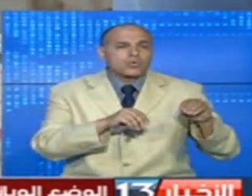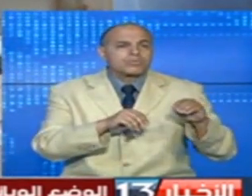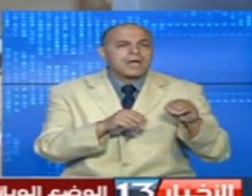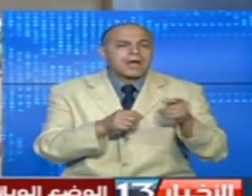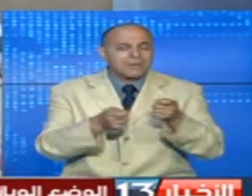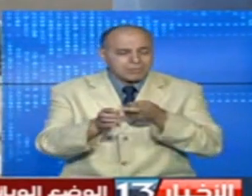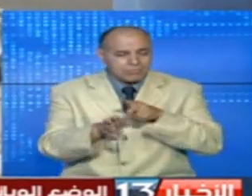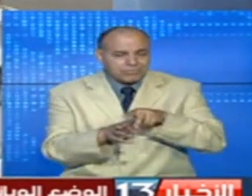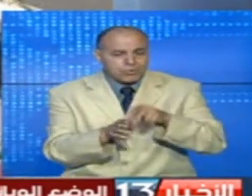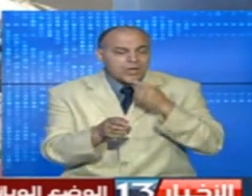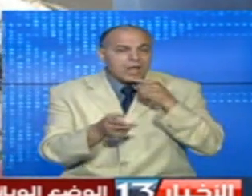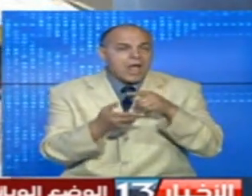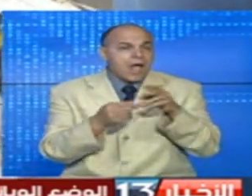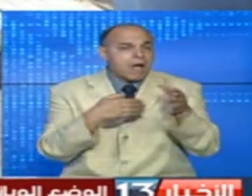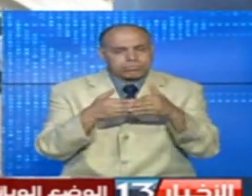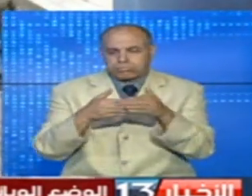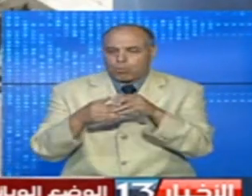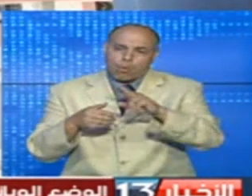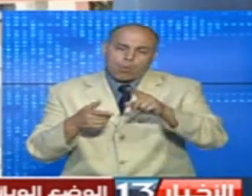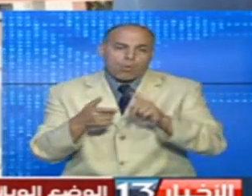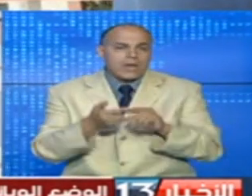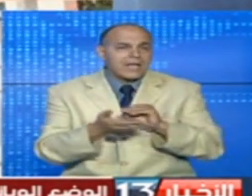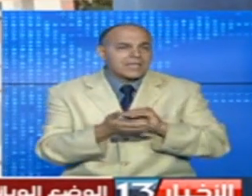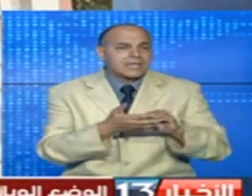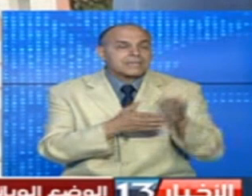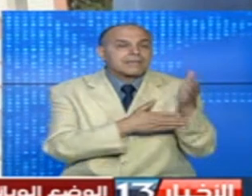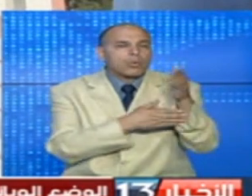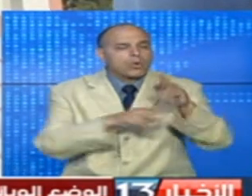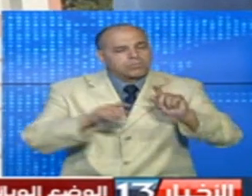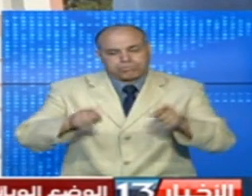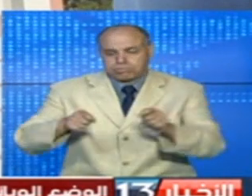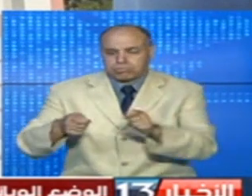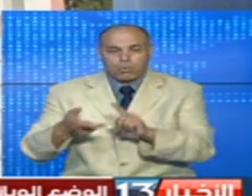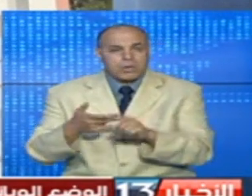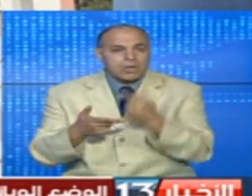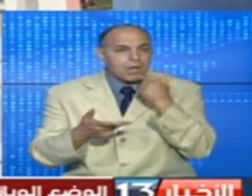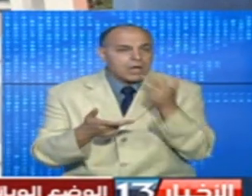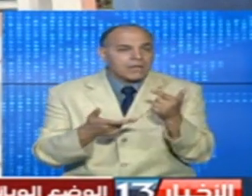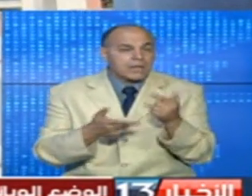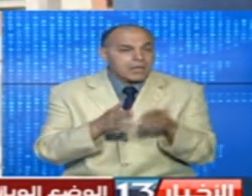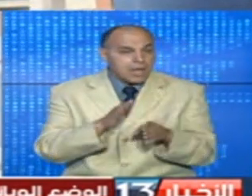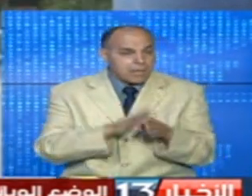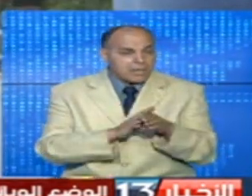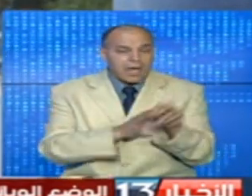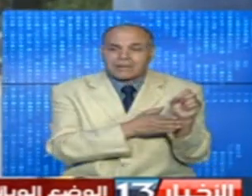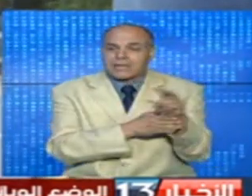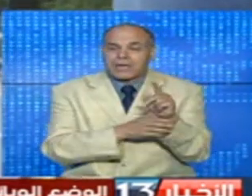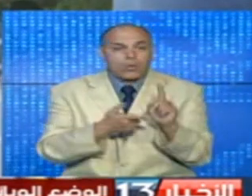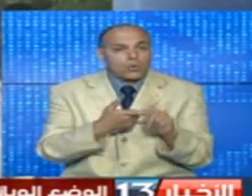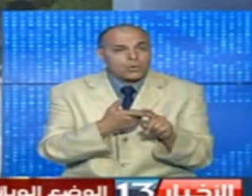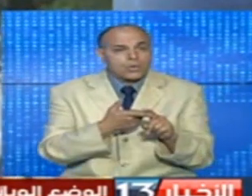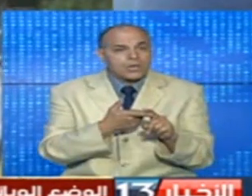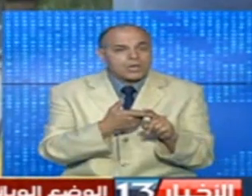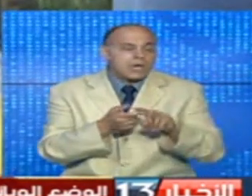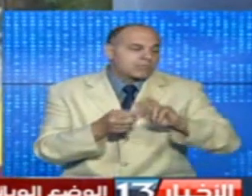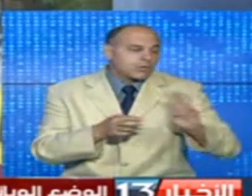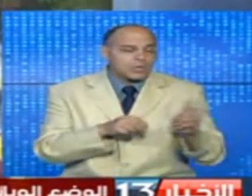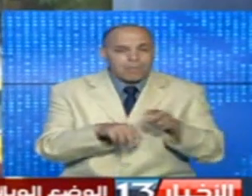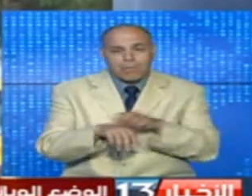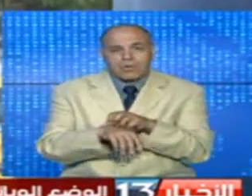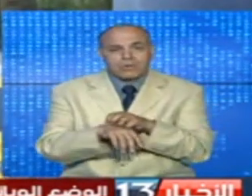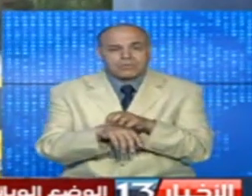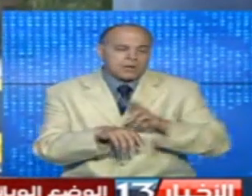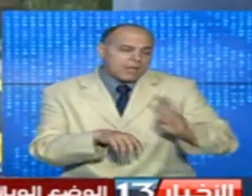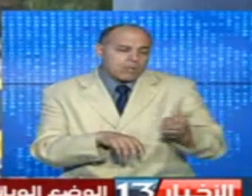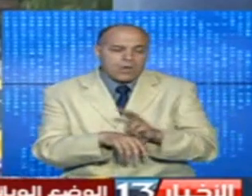في حين اغلقته الادارات العموميه ابوابها وبدات نقل من والى معتمدين